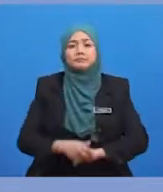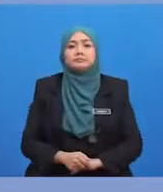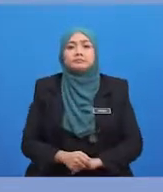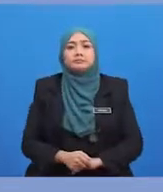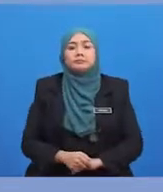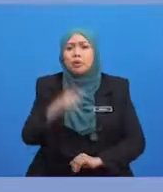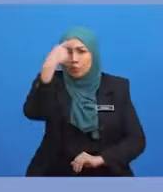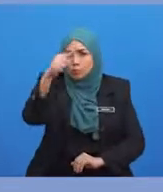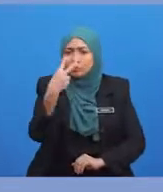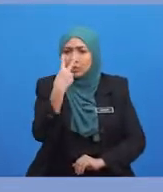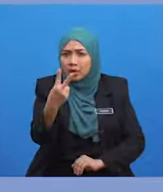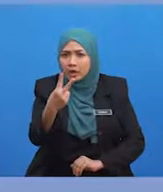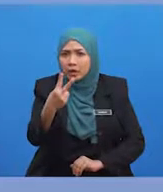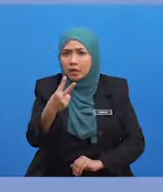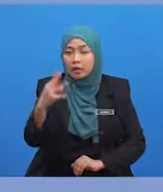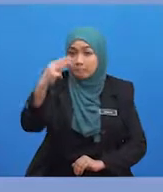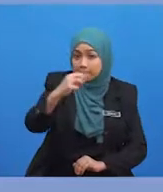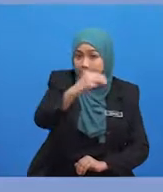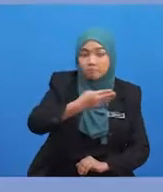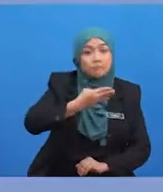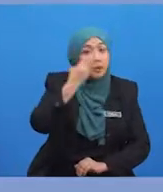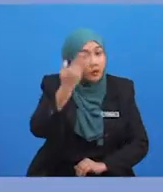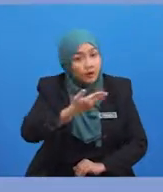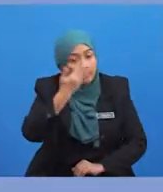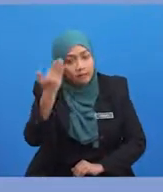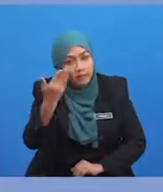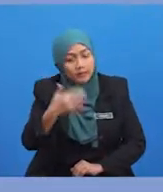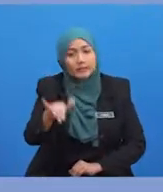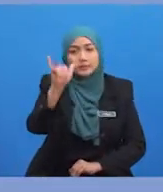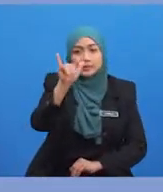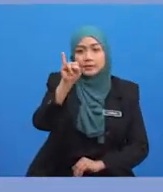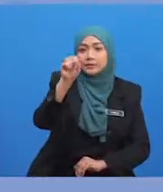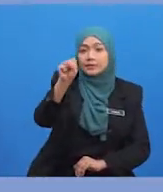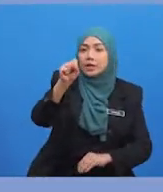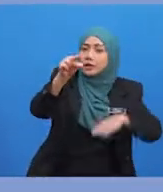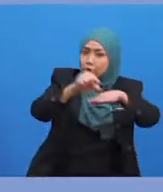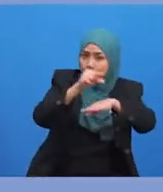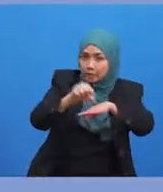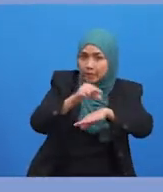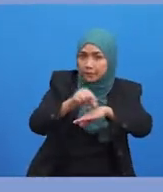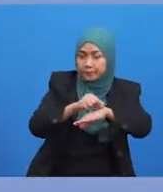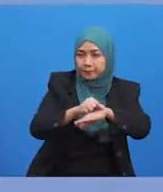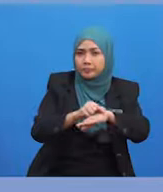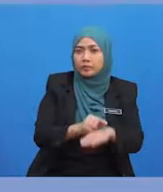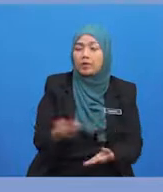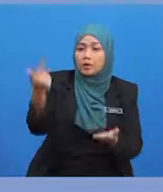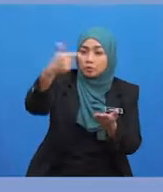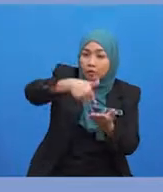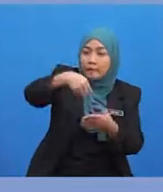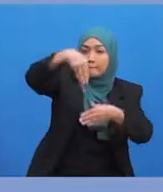Untuk melihat pernafasan mikroorganisma, yeast digunakan. Yeast dituangkan ke dalam